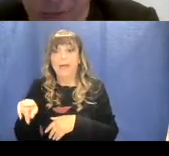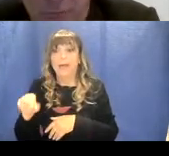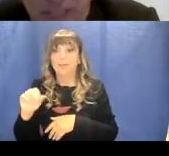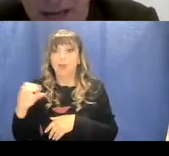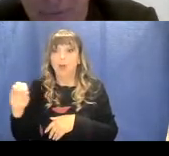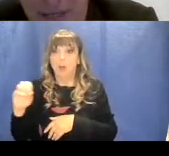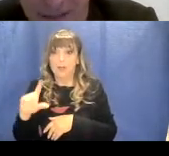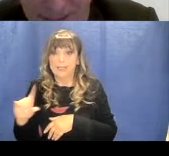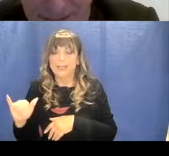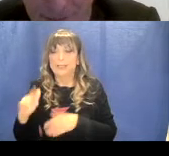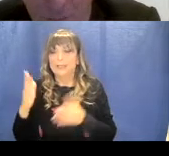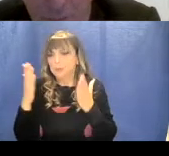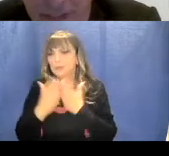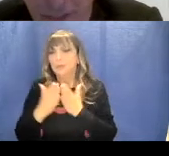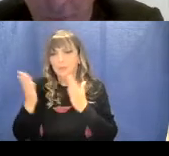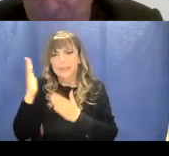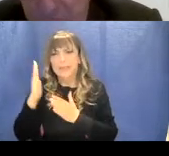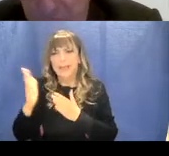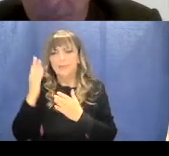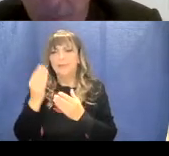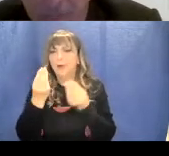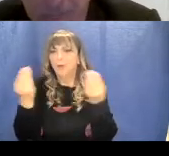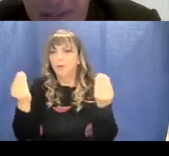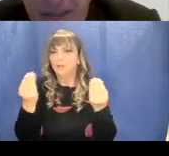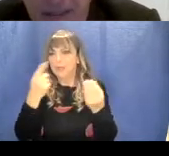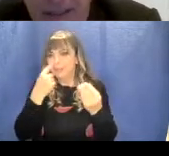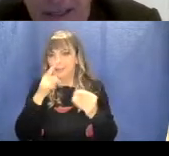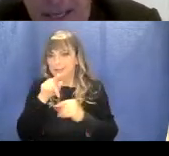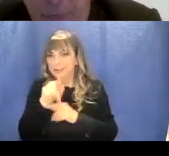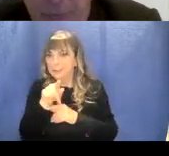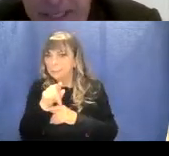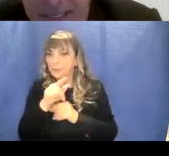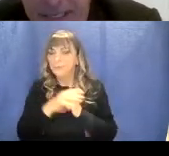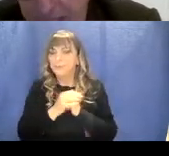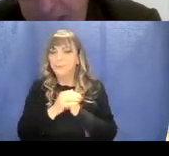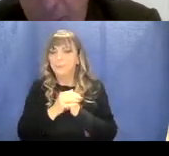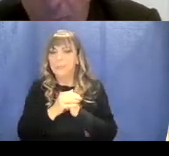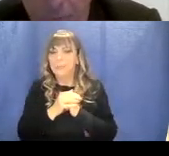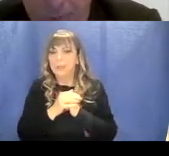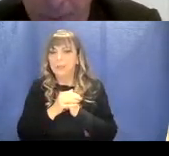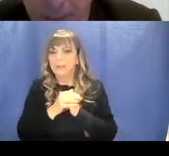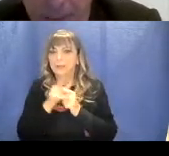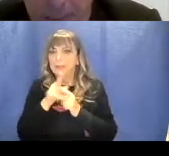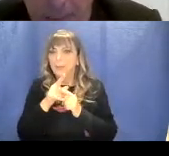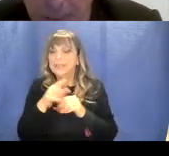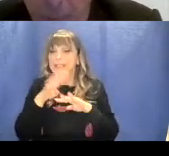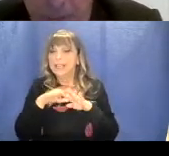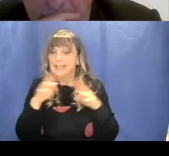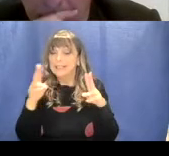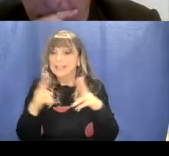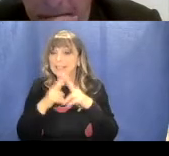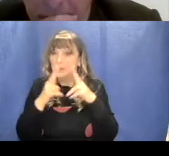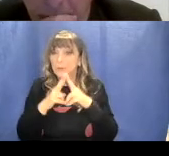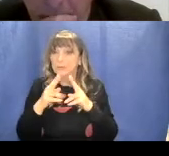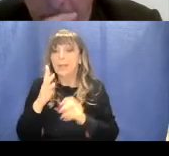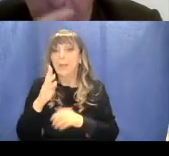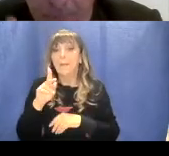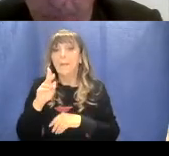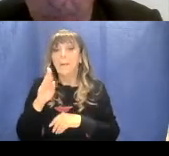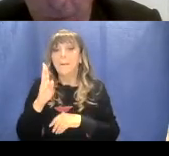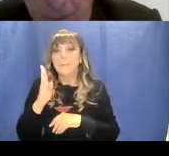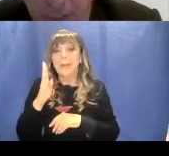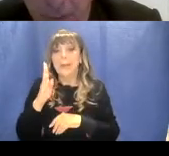studiava oggetti di questo tipo e in questa rete di incontri beppe conti ha fatto